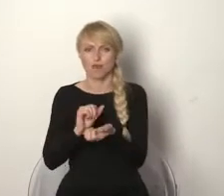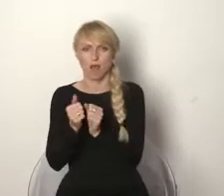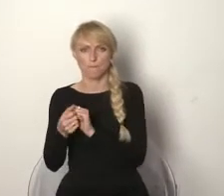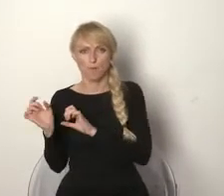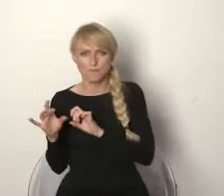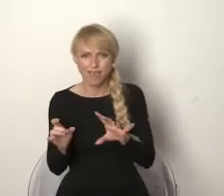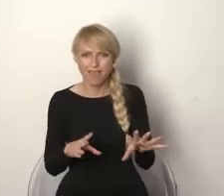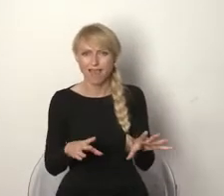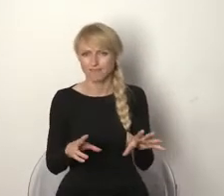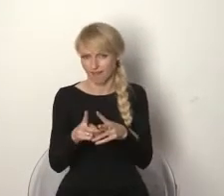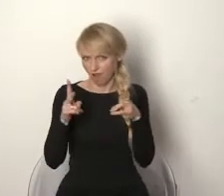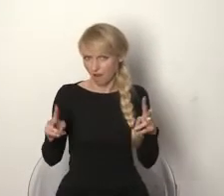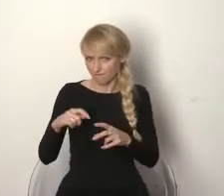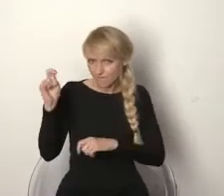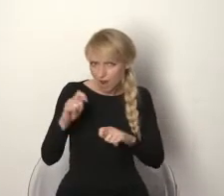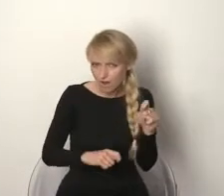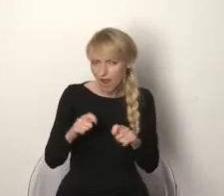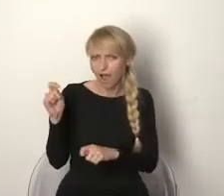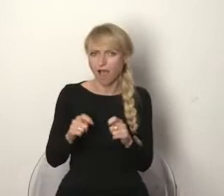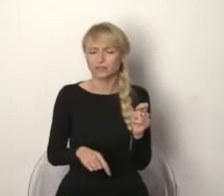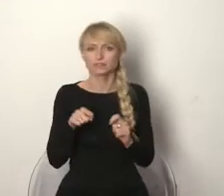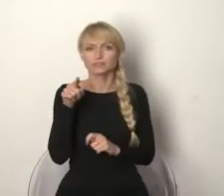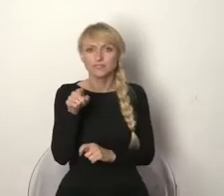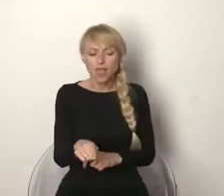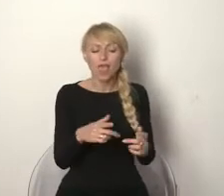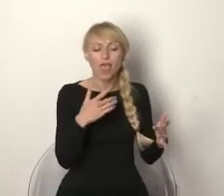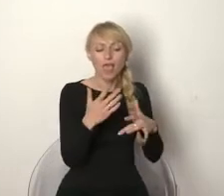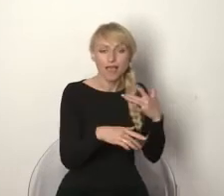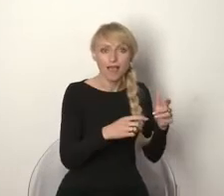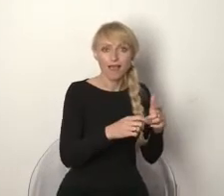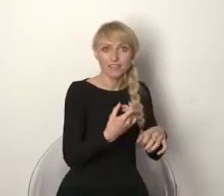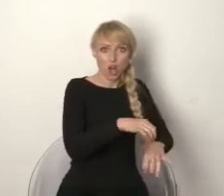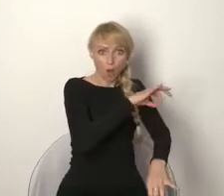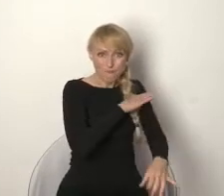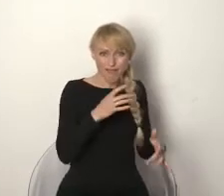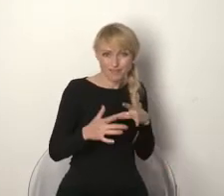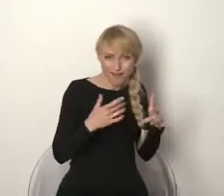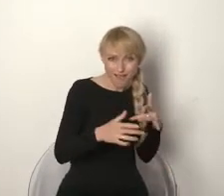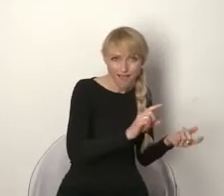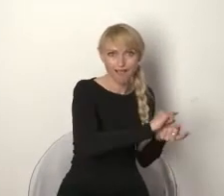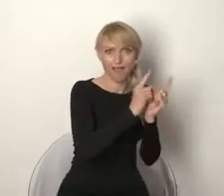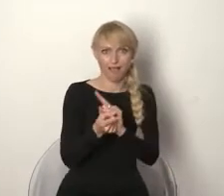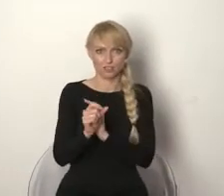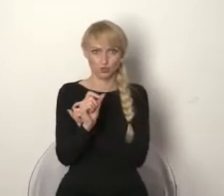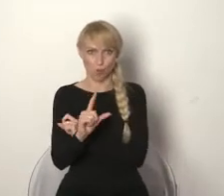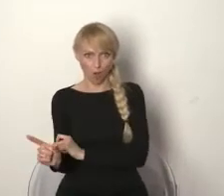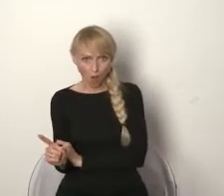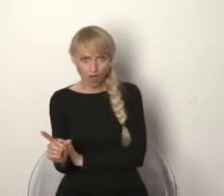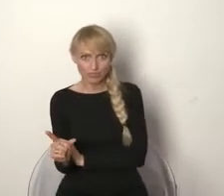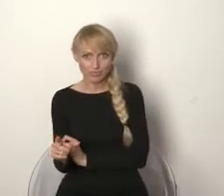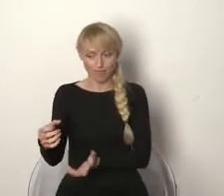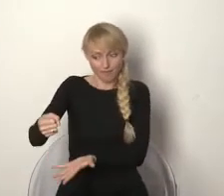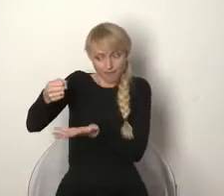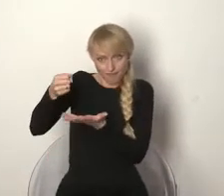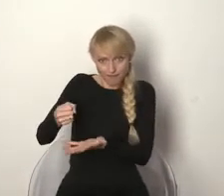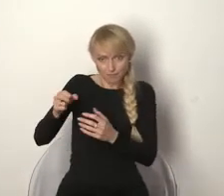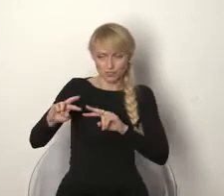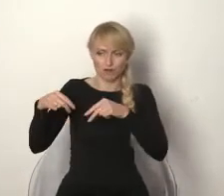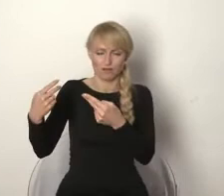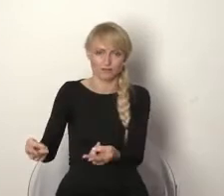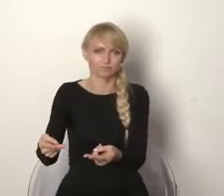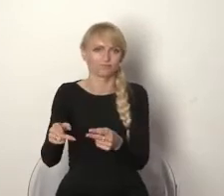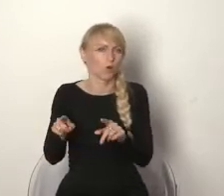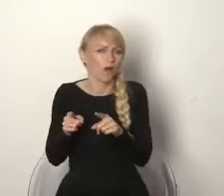później te wybiegane, przejeżdżone kilometry zamieniamy na złotówki i przekazujemy dla organizacji różnych pomocowych na